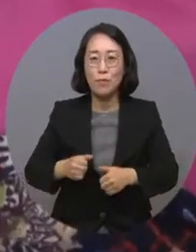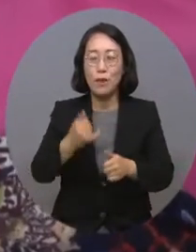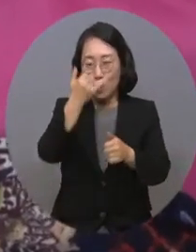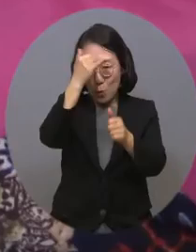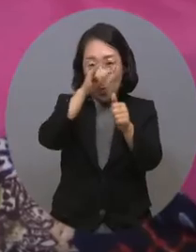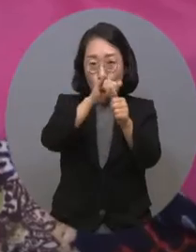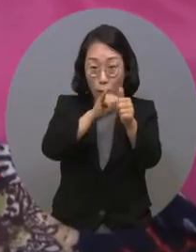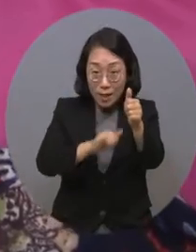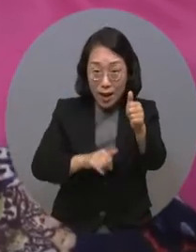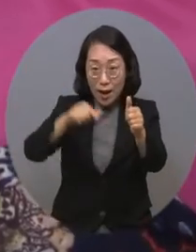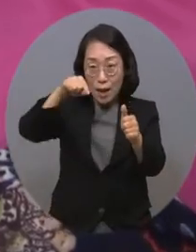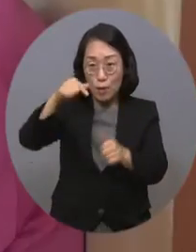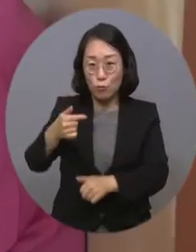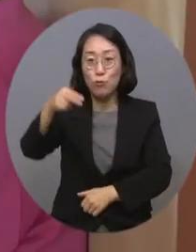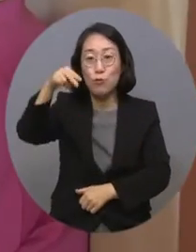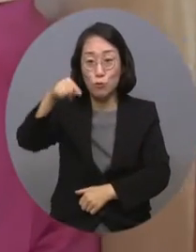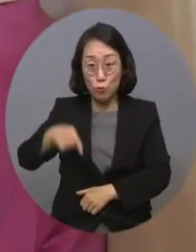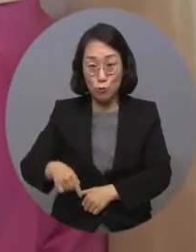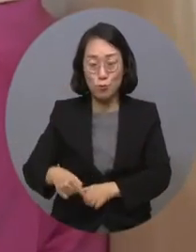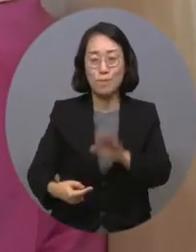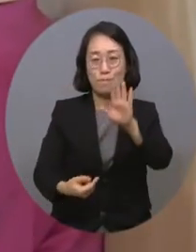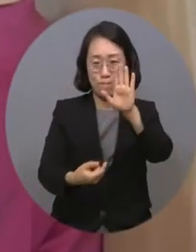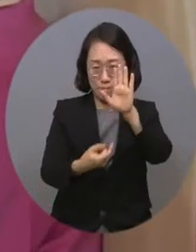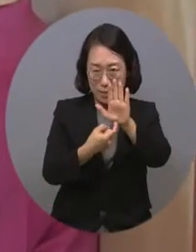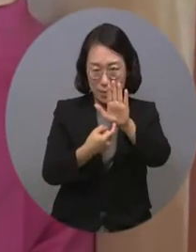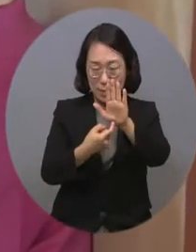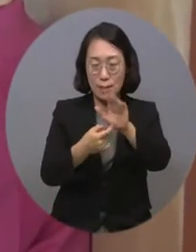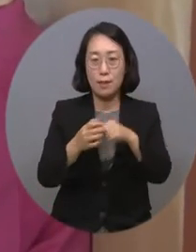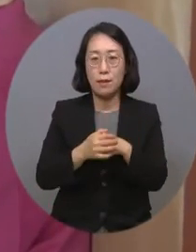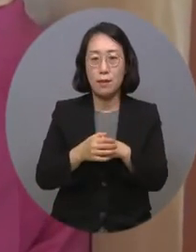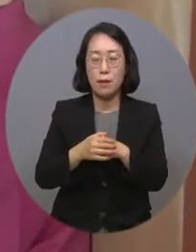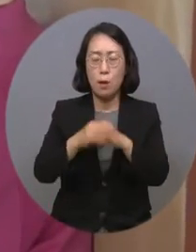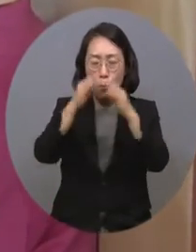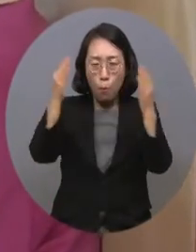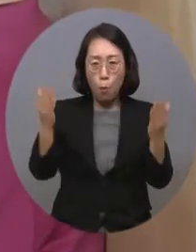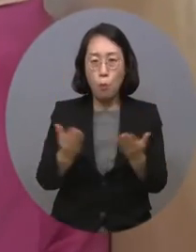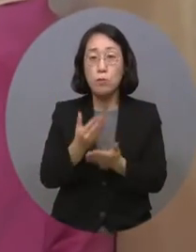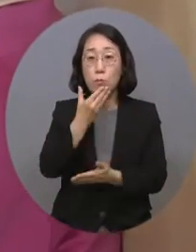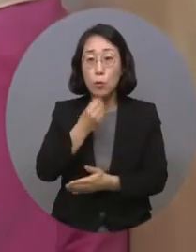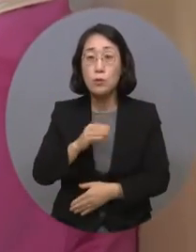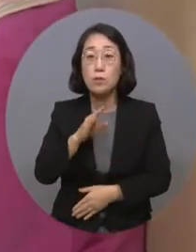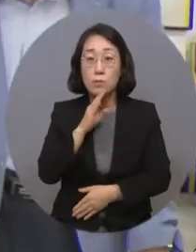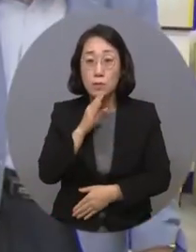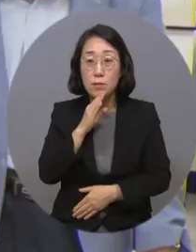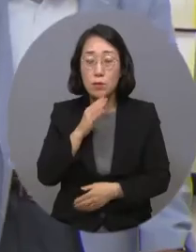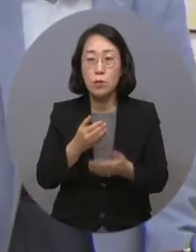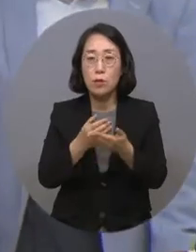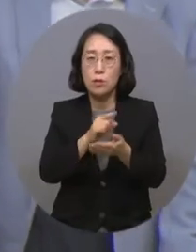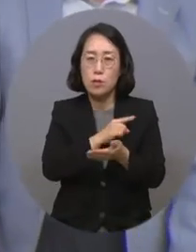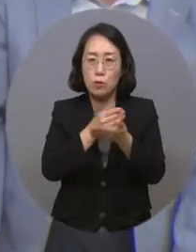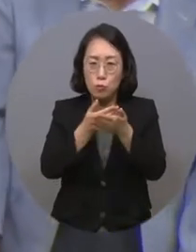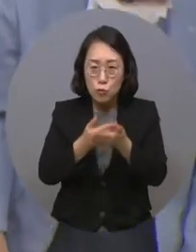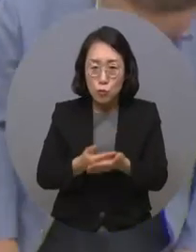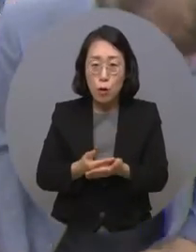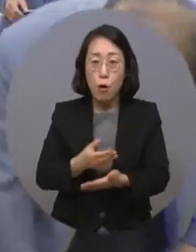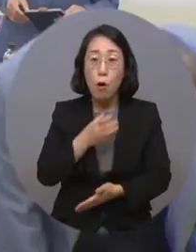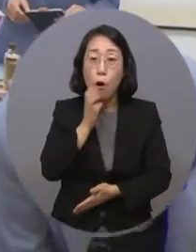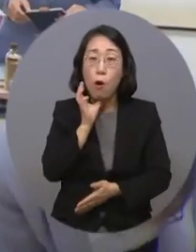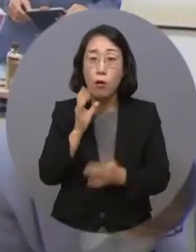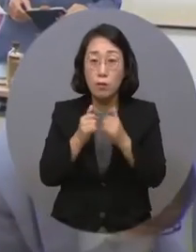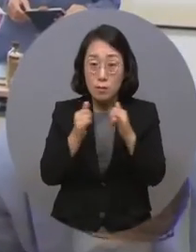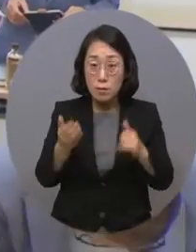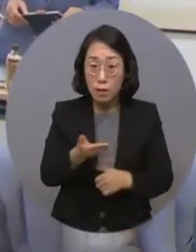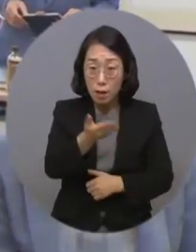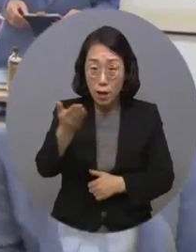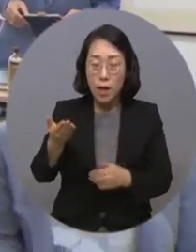슬로건을 만들었었는데요. 근데 노인복지나 모든 복지가 그런데 가장 좋은 복지는 어르신들께 일자리를 드리는